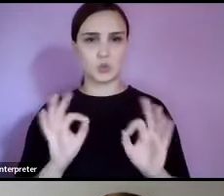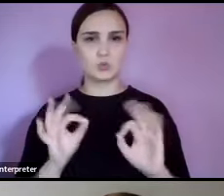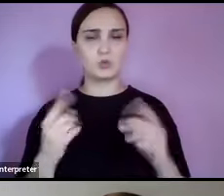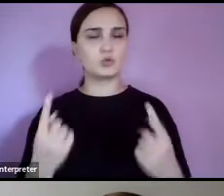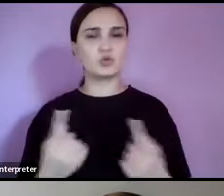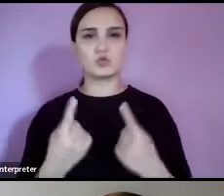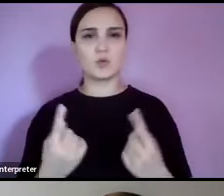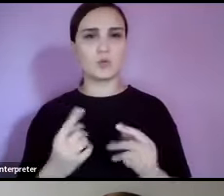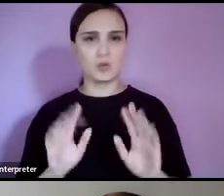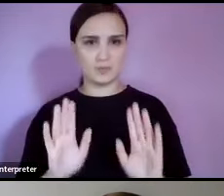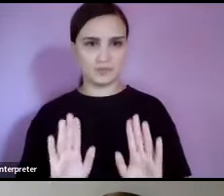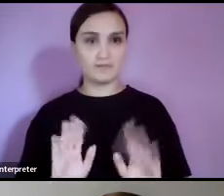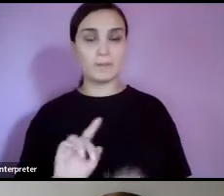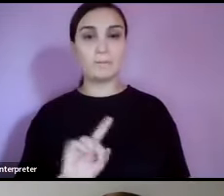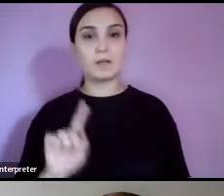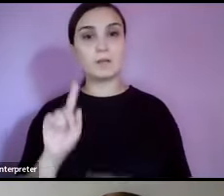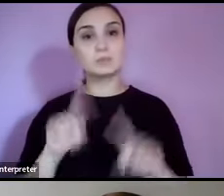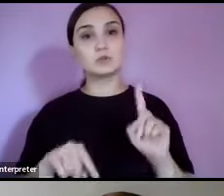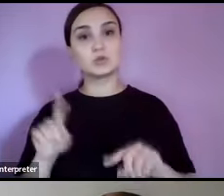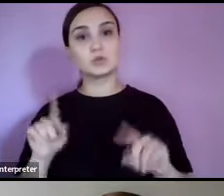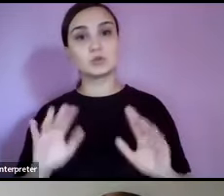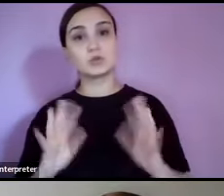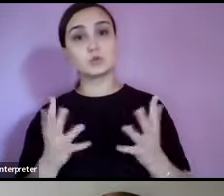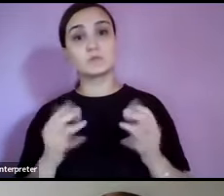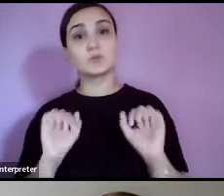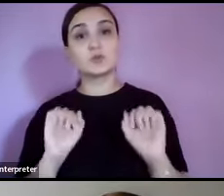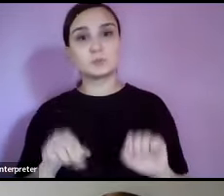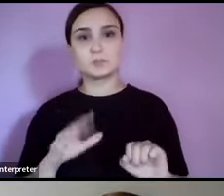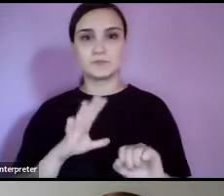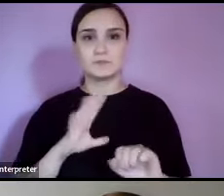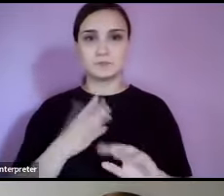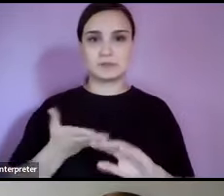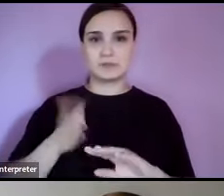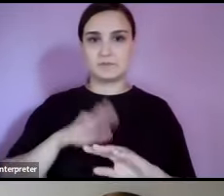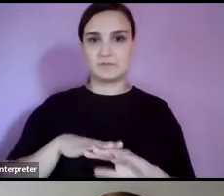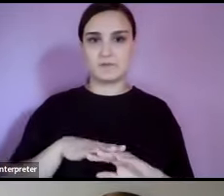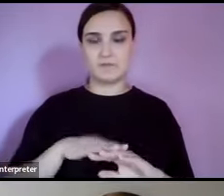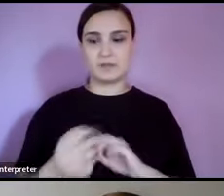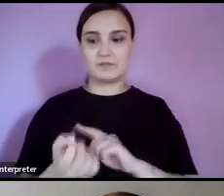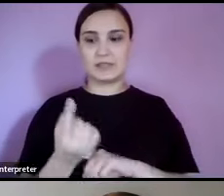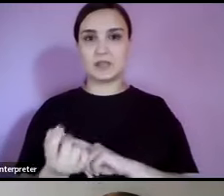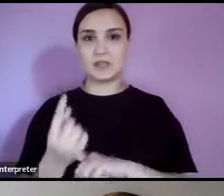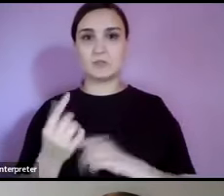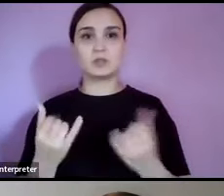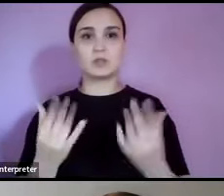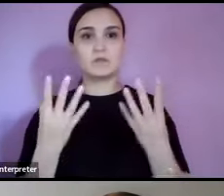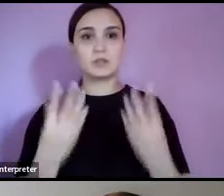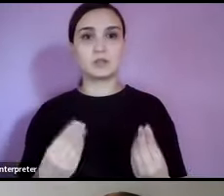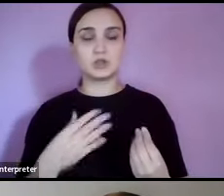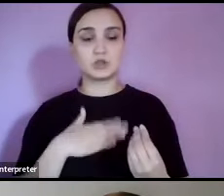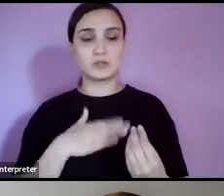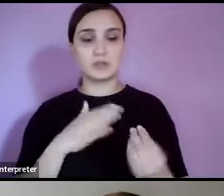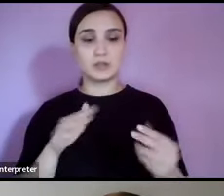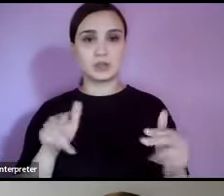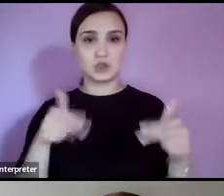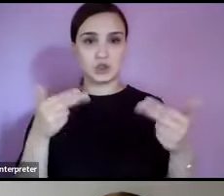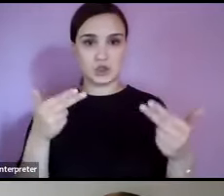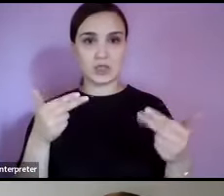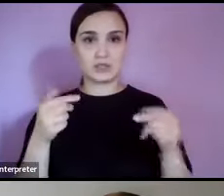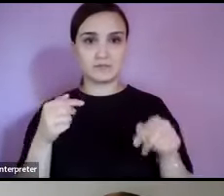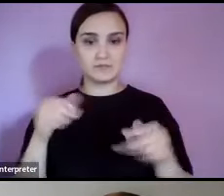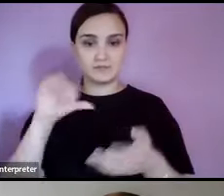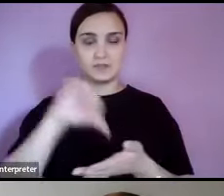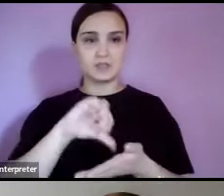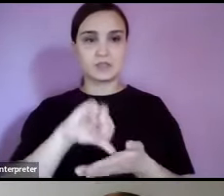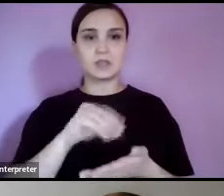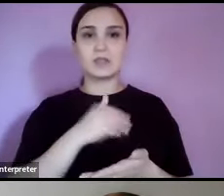ჩვეულებრივი ამბავია, თუმცა ზოგ შემთხვევაში შეიძლება უფრო მწვავედ ლინდებოდეს ეს და დღევანდელი ჩვენი ჩართვის